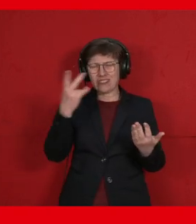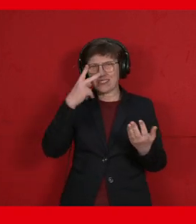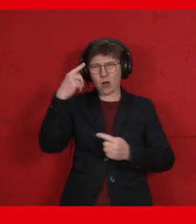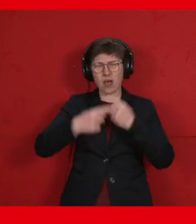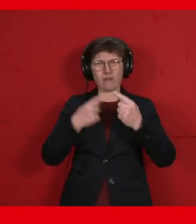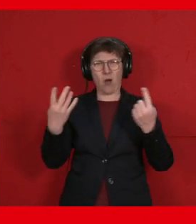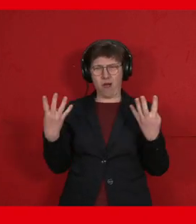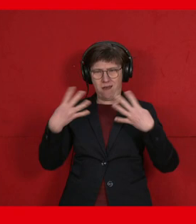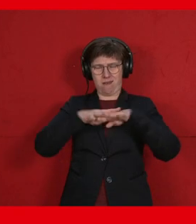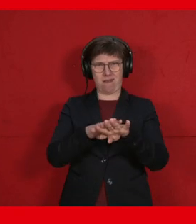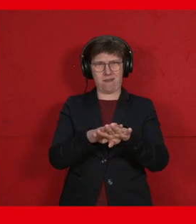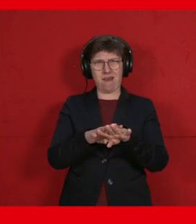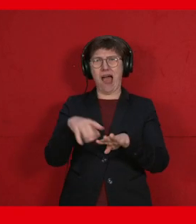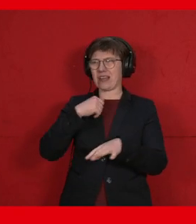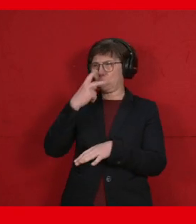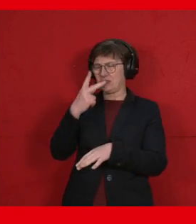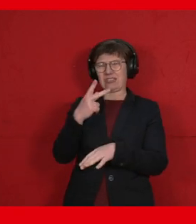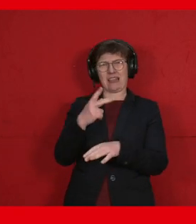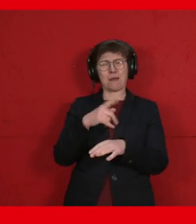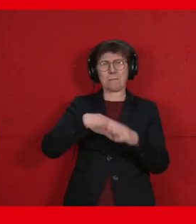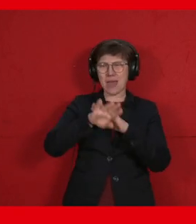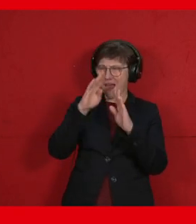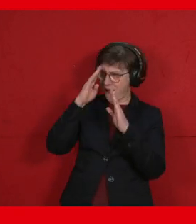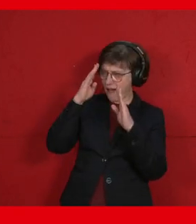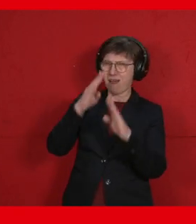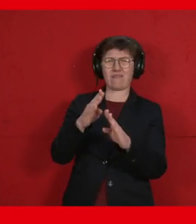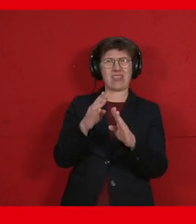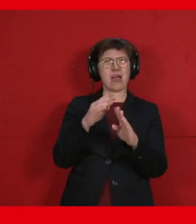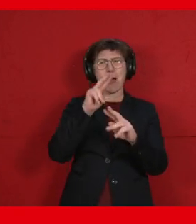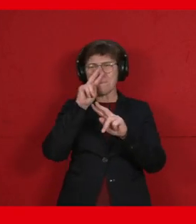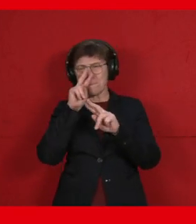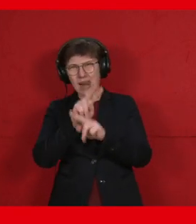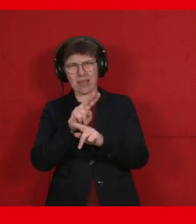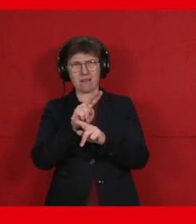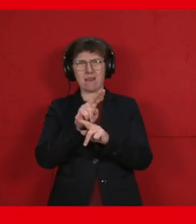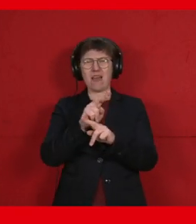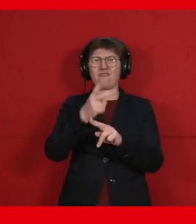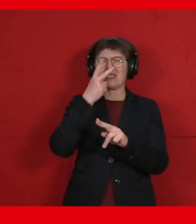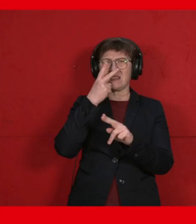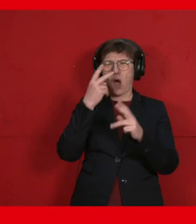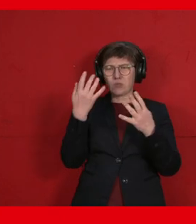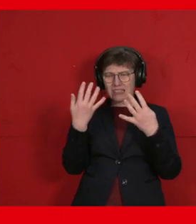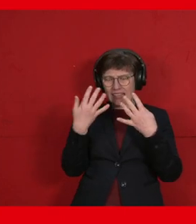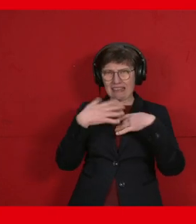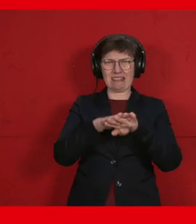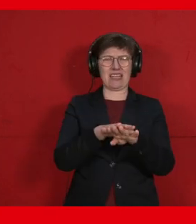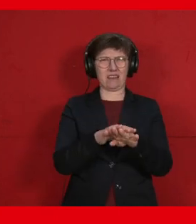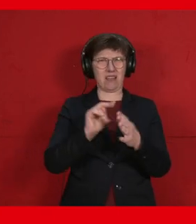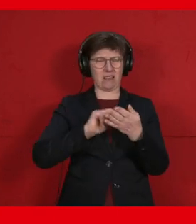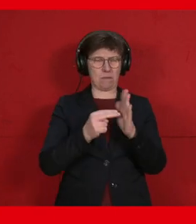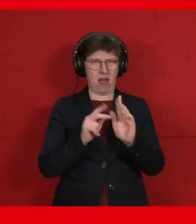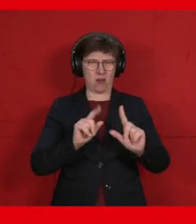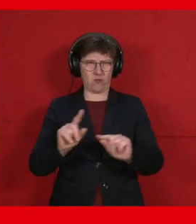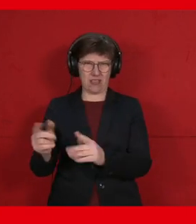Dauer zusammenlaufen? Also man müsste eigentlich viel stärker auch einen Blick haben, wie diese integrierte Planung